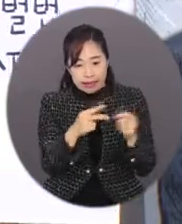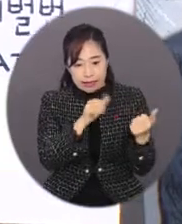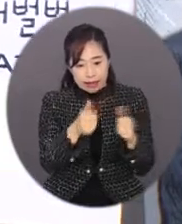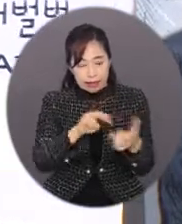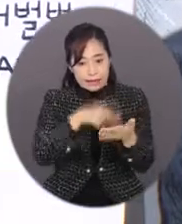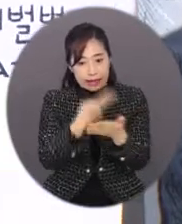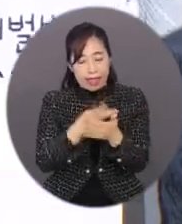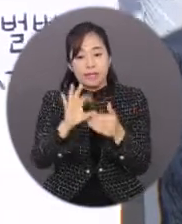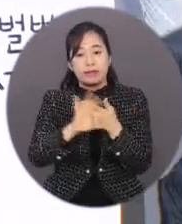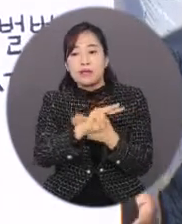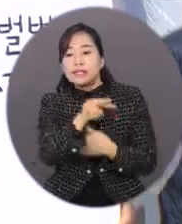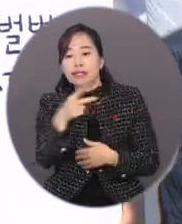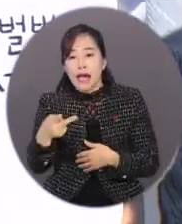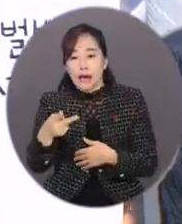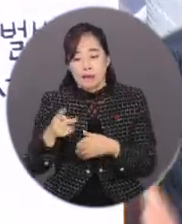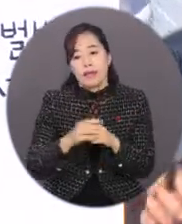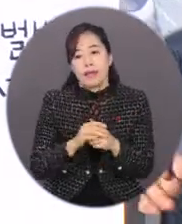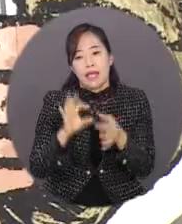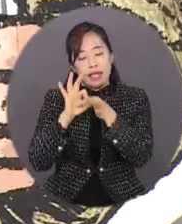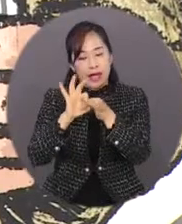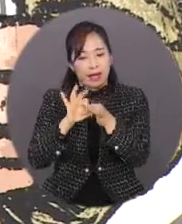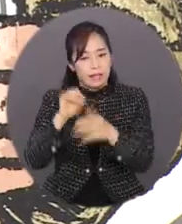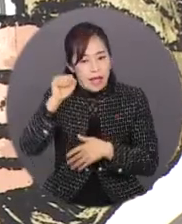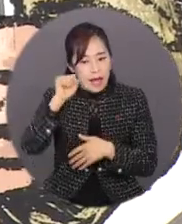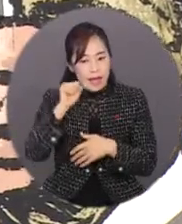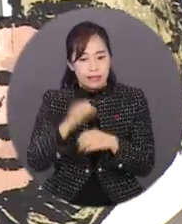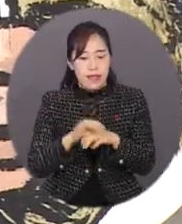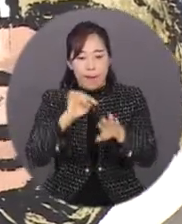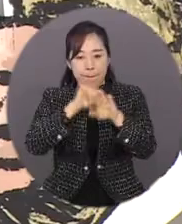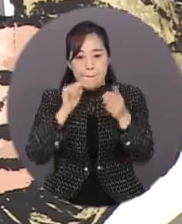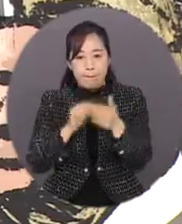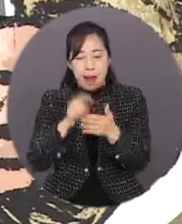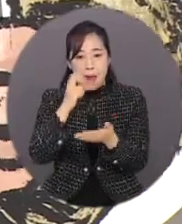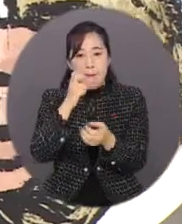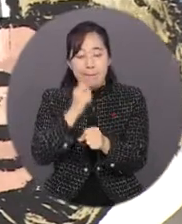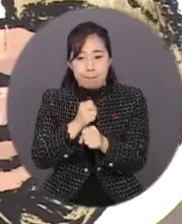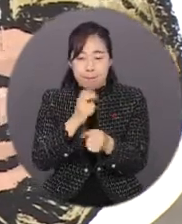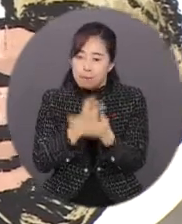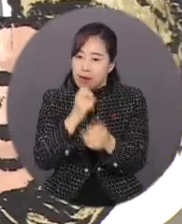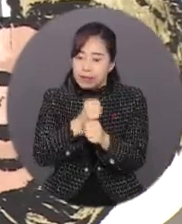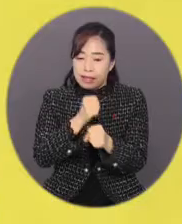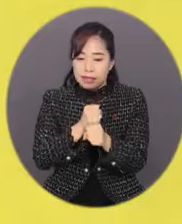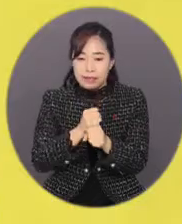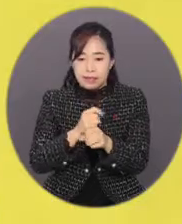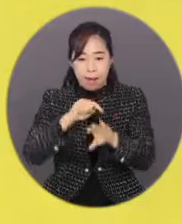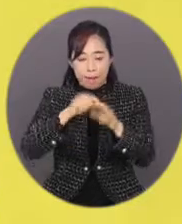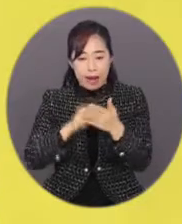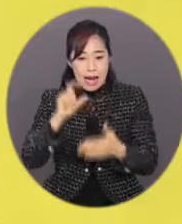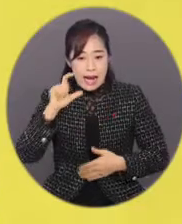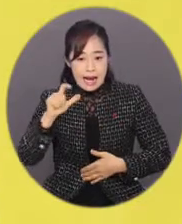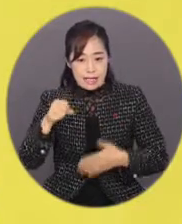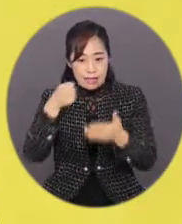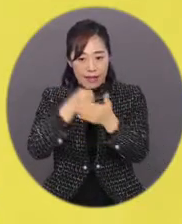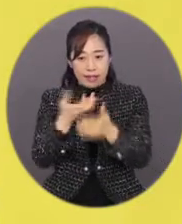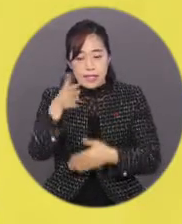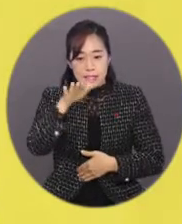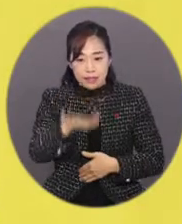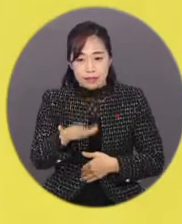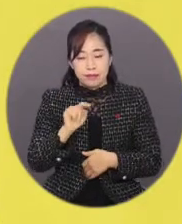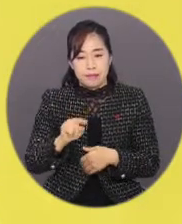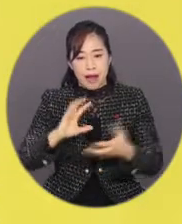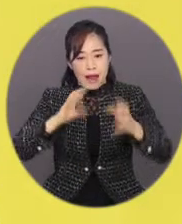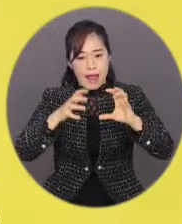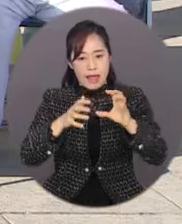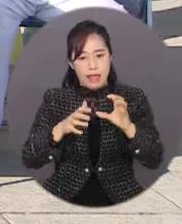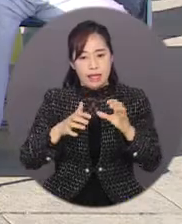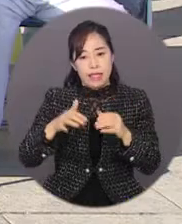각오로 연내 입법 의지를 다지고 있지만 민주당과 국민의힘과는 구체적인 법안 논의도 착수하지 못한